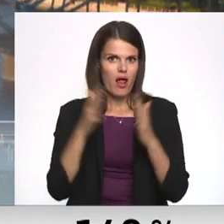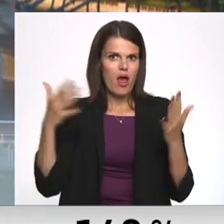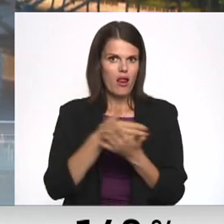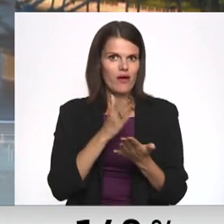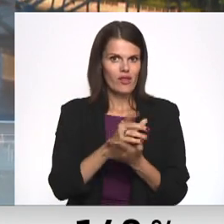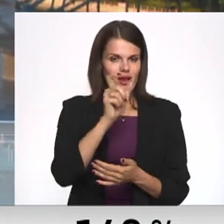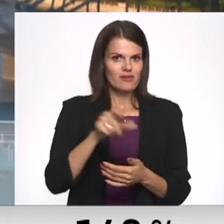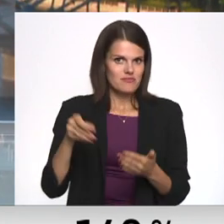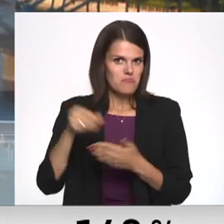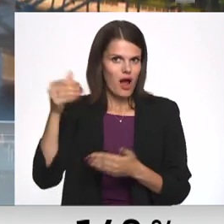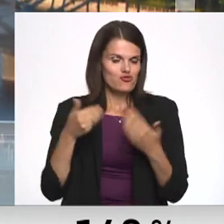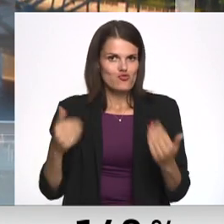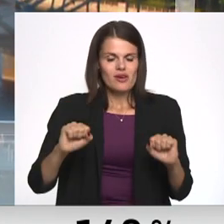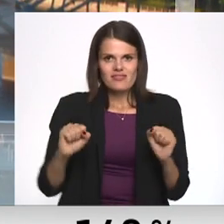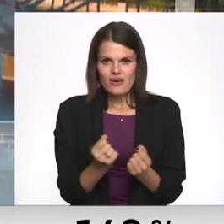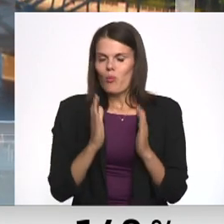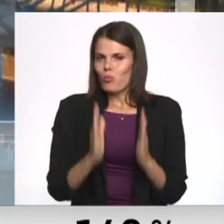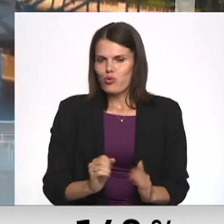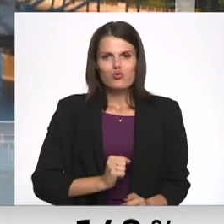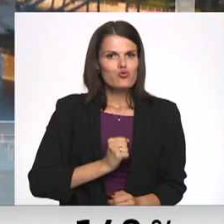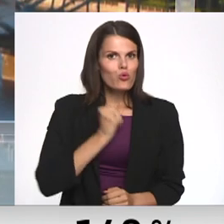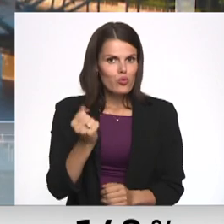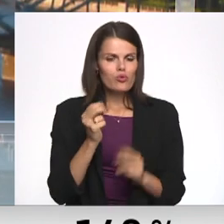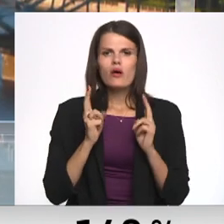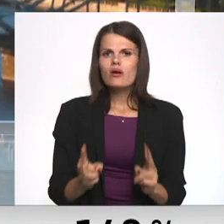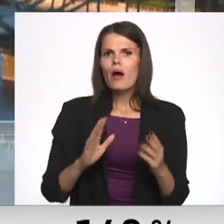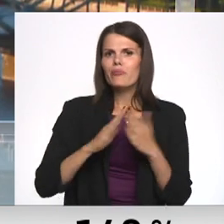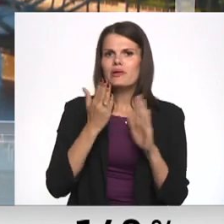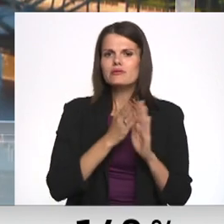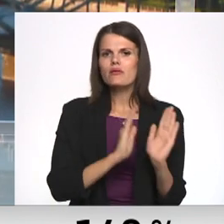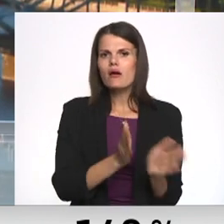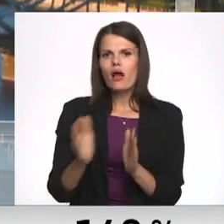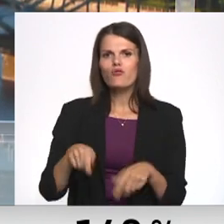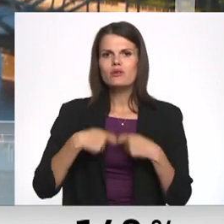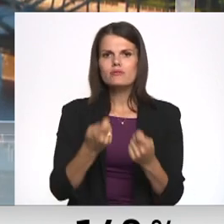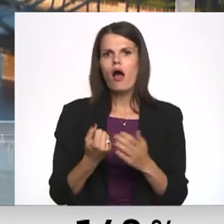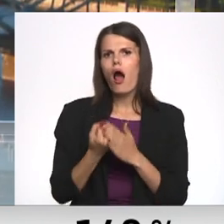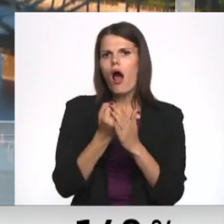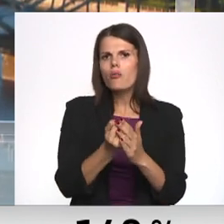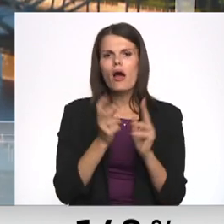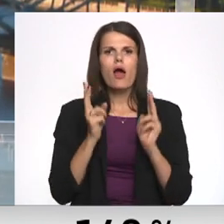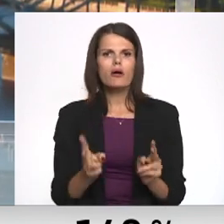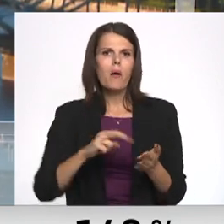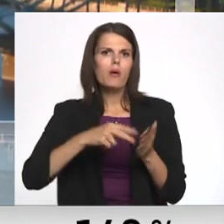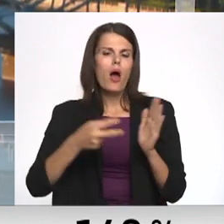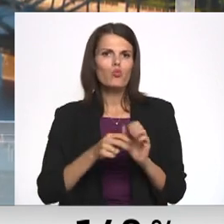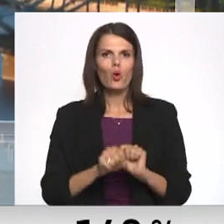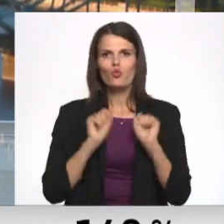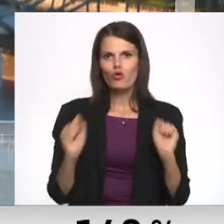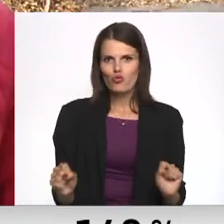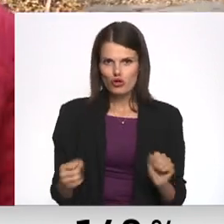rēķinu apmaksas šoziem būšot liels izaicinājums. Kā pilsēta gatavojas atbalsta sniegšanai un kā tiek plānota tā